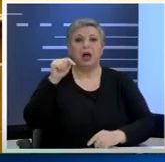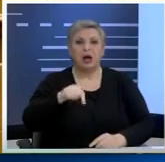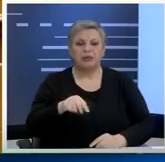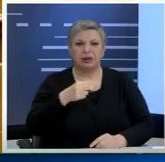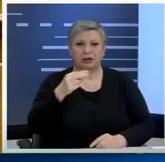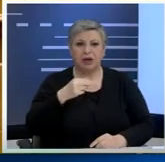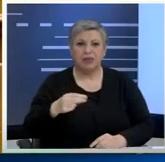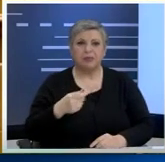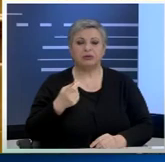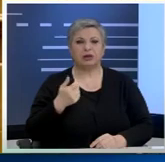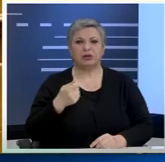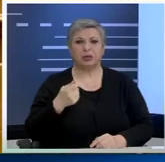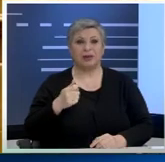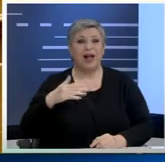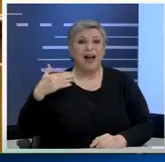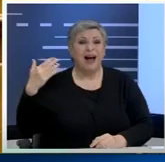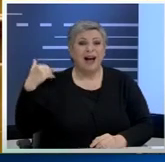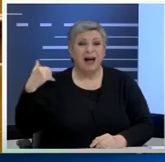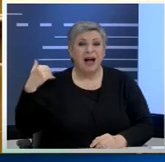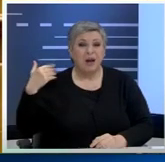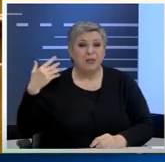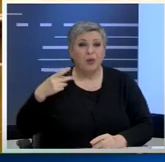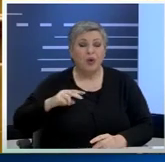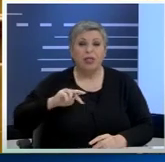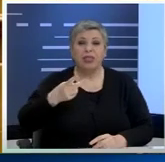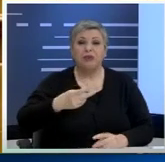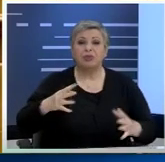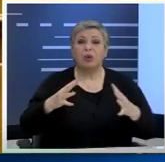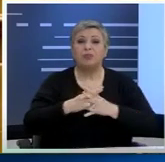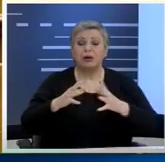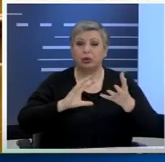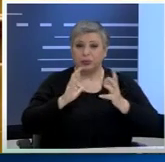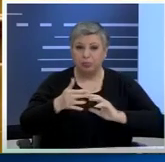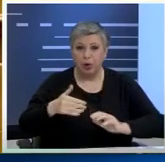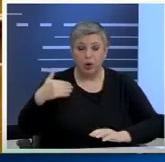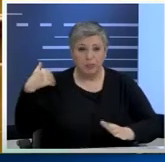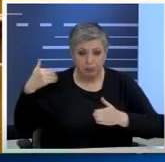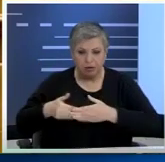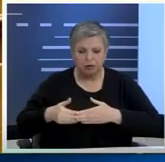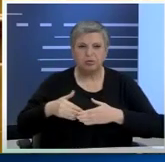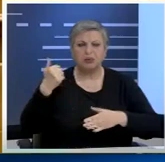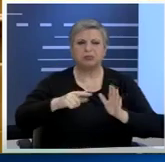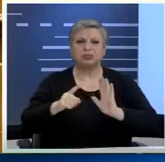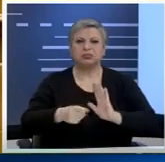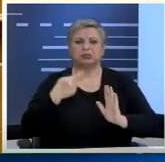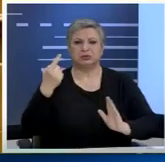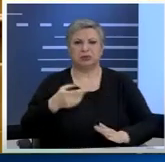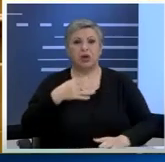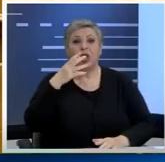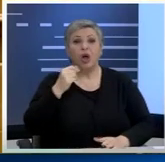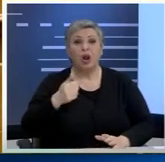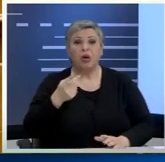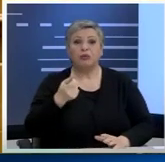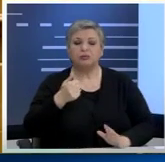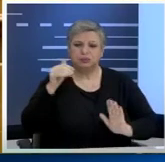χώρα μετά το τέλος του Δευτέρου Παγκοσμίου Πολέμου. Πρώτον, η οικονομία παρέμενε σε βαθιά ύφεση και το